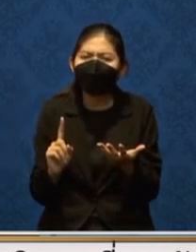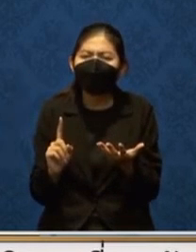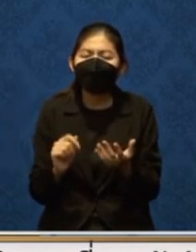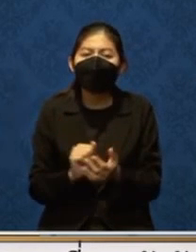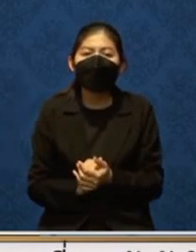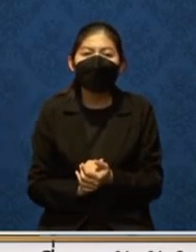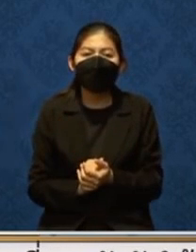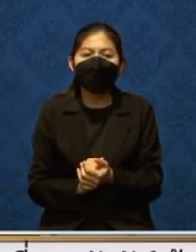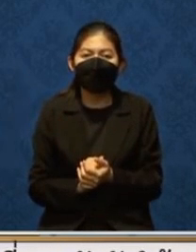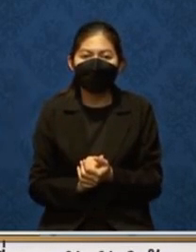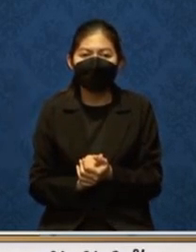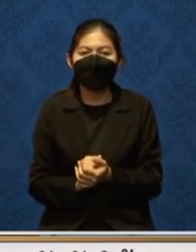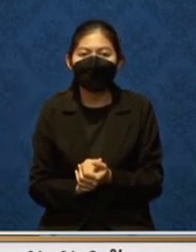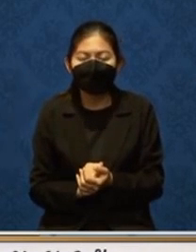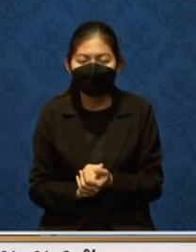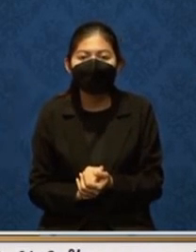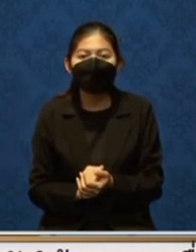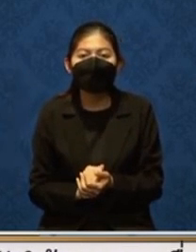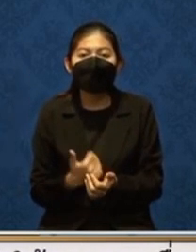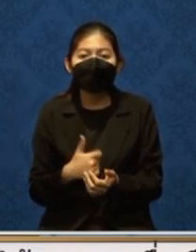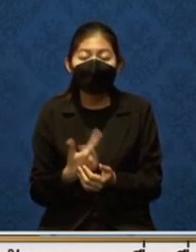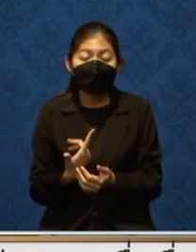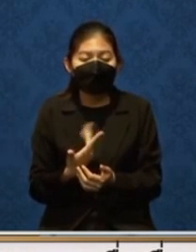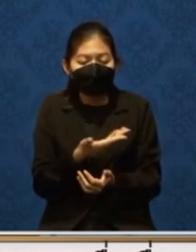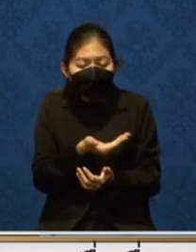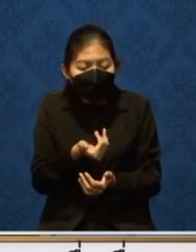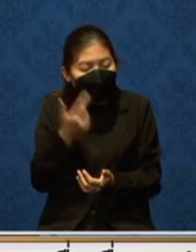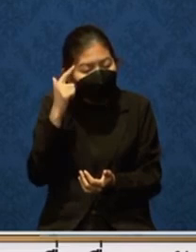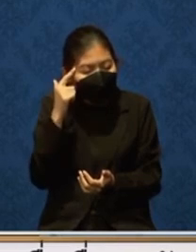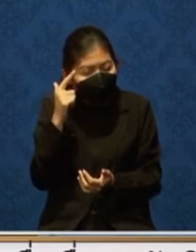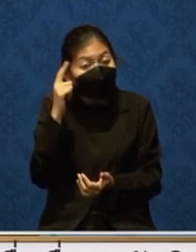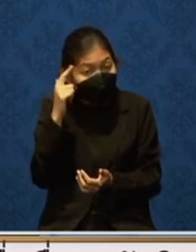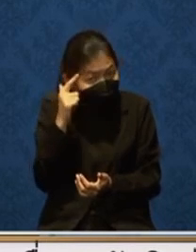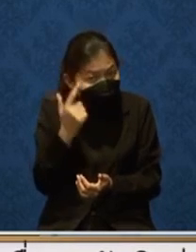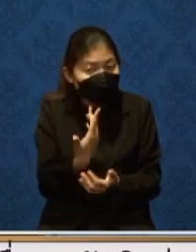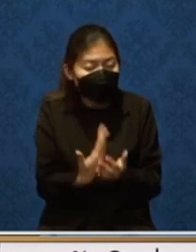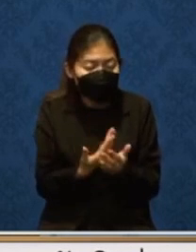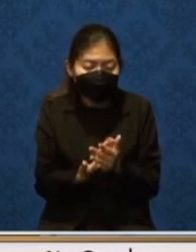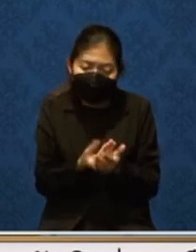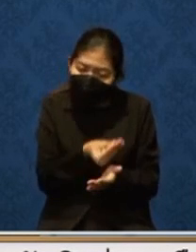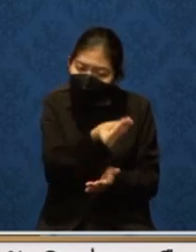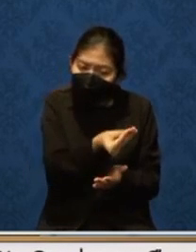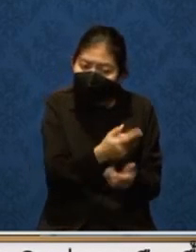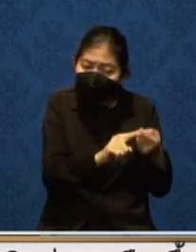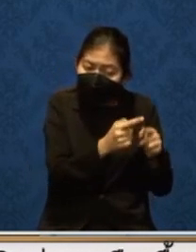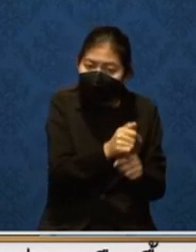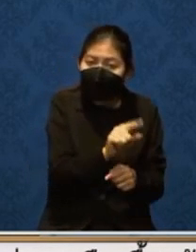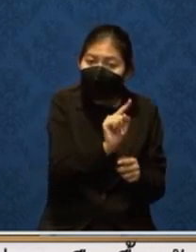นี่คือก